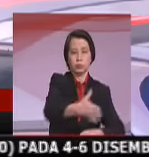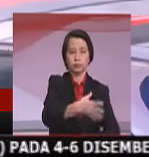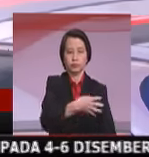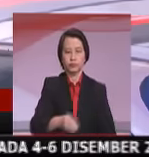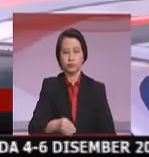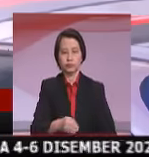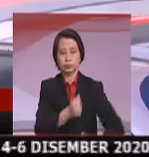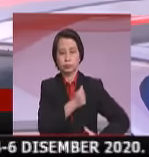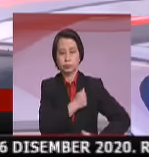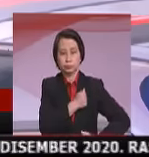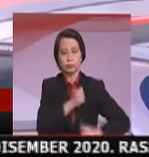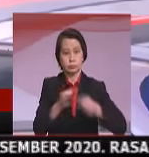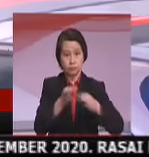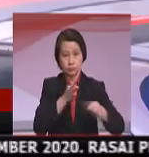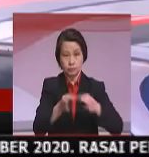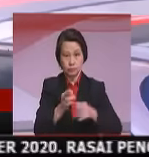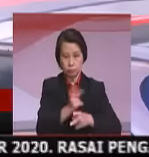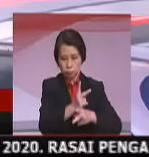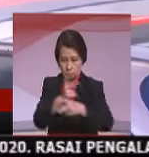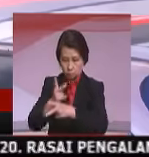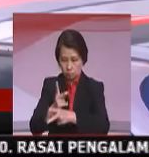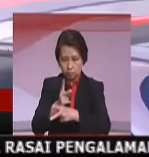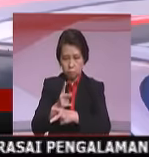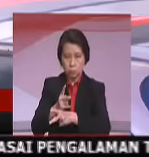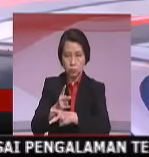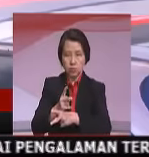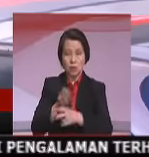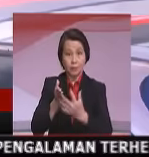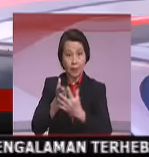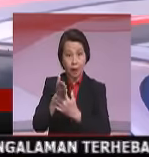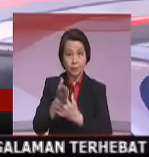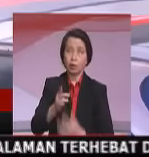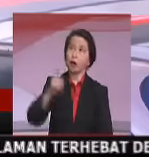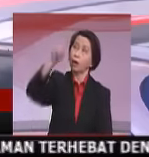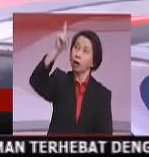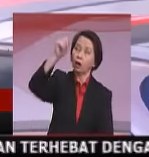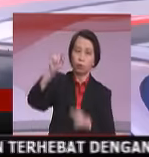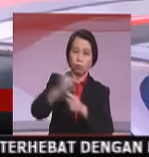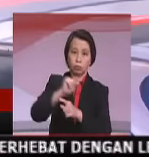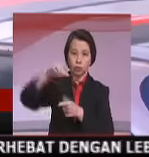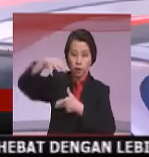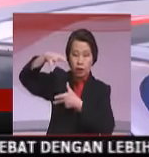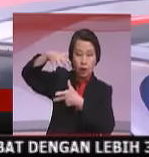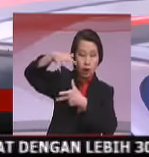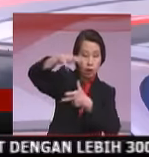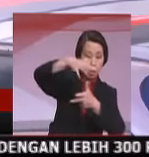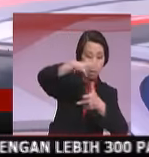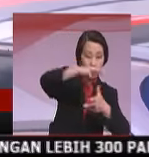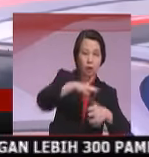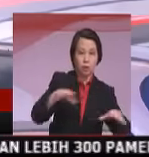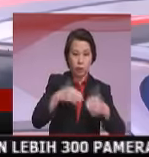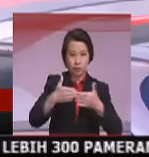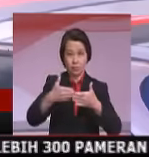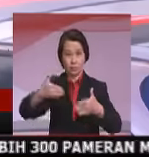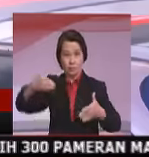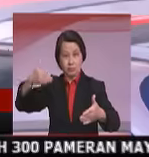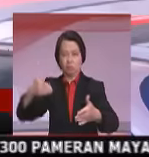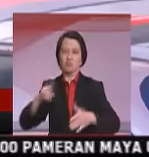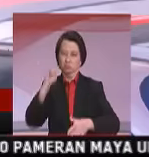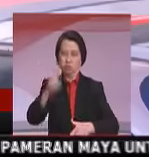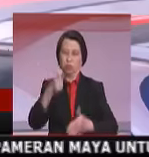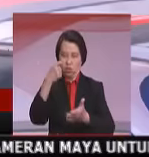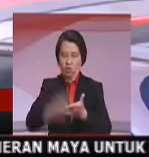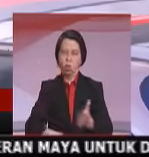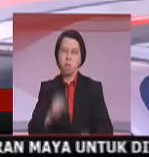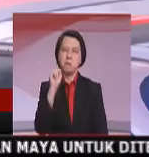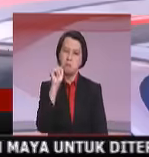Tan Sri Effendi menjelaskan pengawasan dan pemantauan melalui udara menggunakan helikopter dan pesawat yang dilaksanakan sebelum ini memerlukan